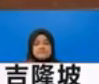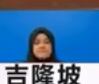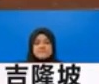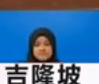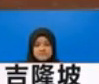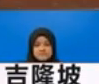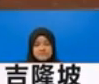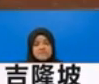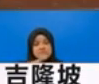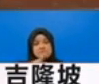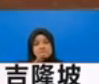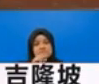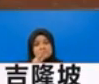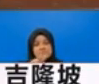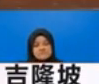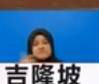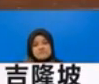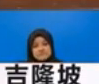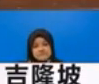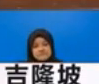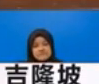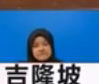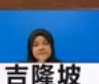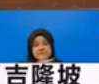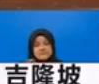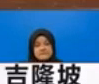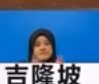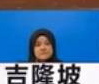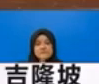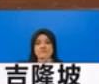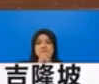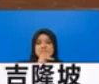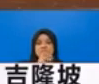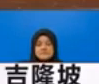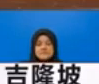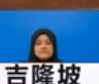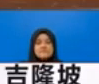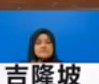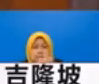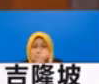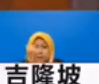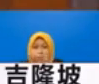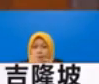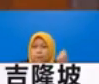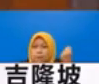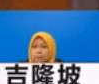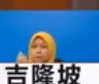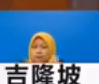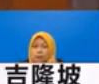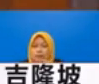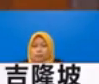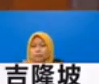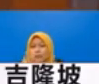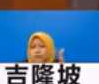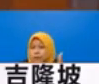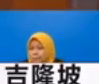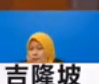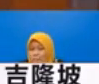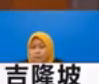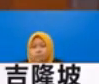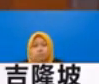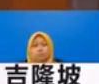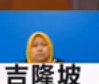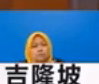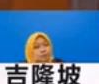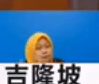呈2021年度财政预算案。根据国会秘书所发出的信函，来自沙巴的国会议员需要